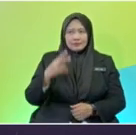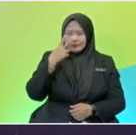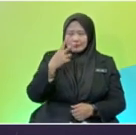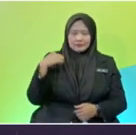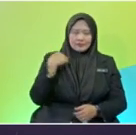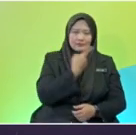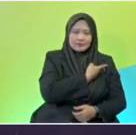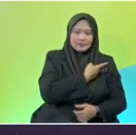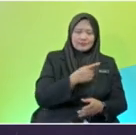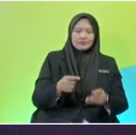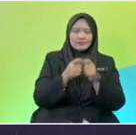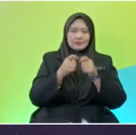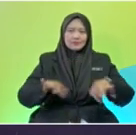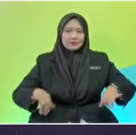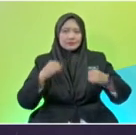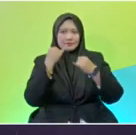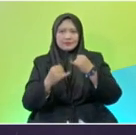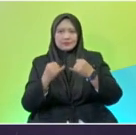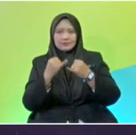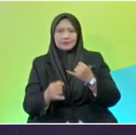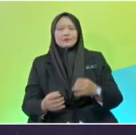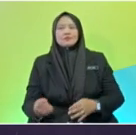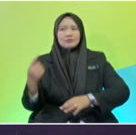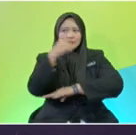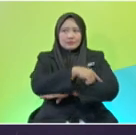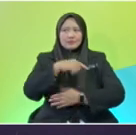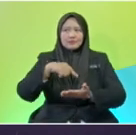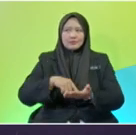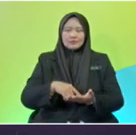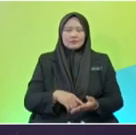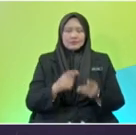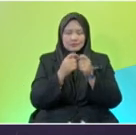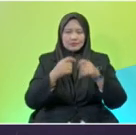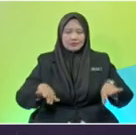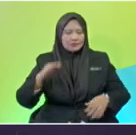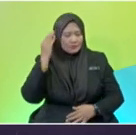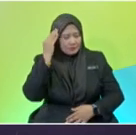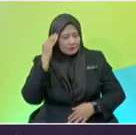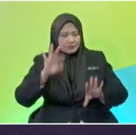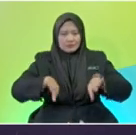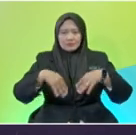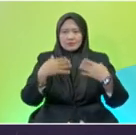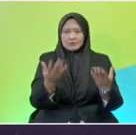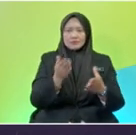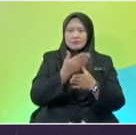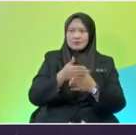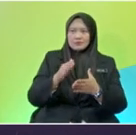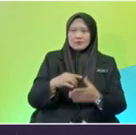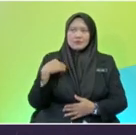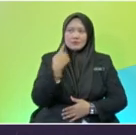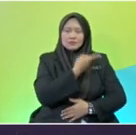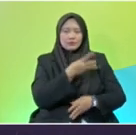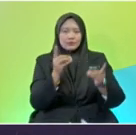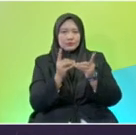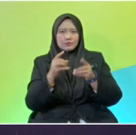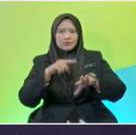sampai ke Penghujung kelas kita Mereka pun sudah paham apa yang dimaksud dengan bahagia macam mana caranya enak bahagia jadi kita jemput di kelas lain bolehlah